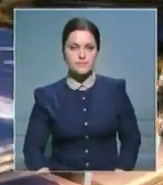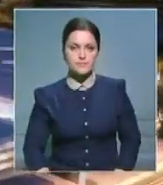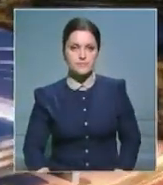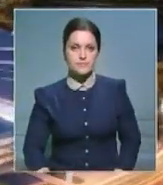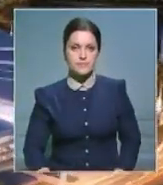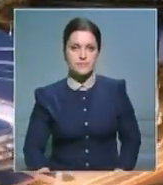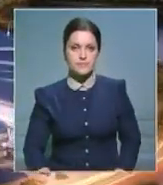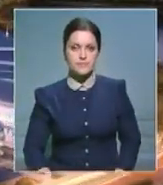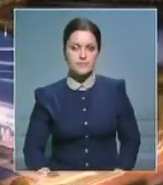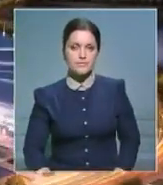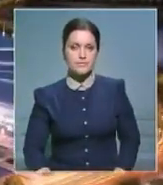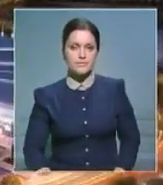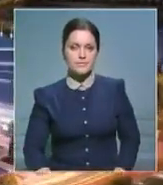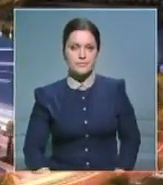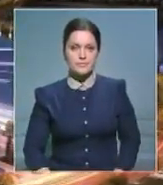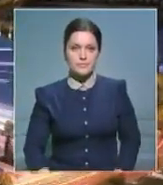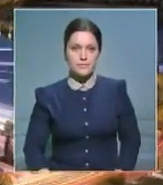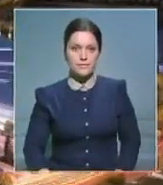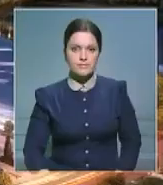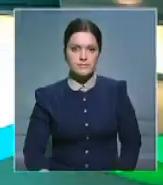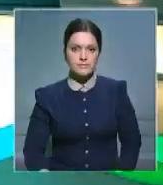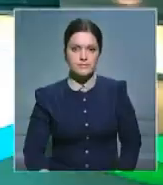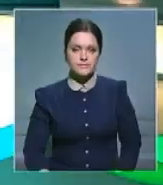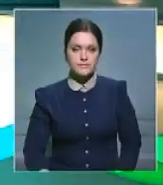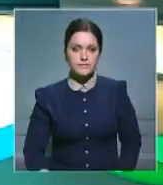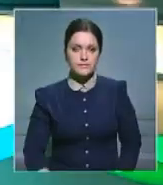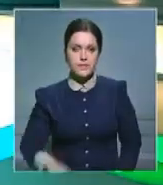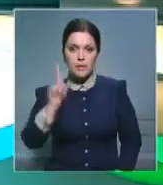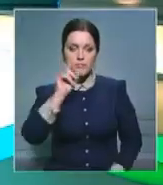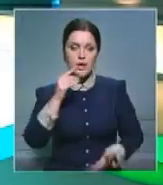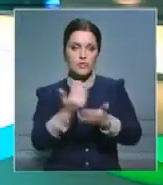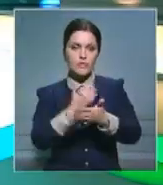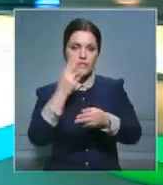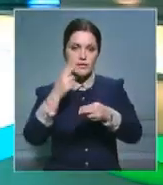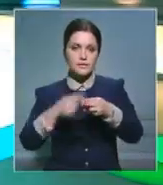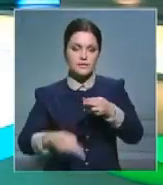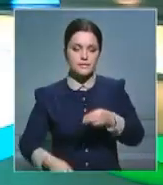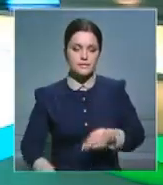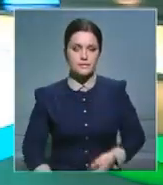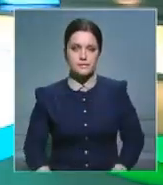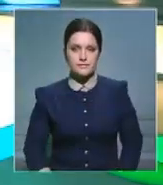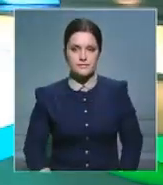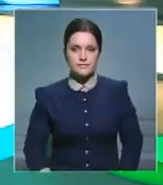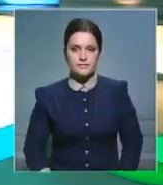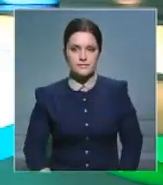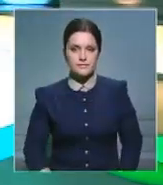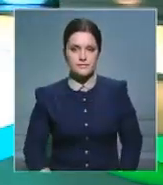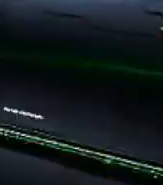24 KZ, Париж. А пока это все. Оставайтесь с нами.